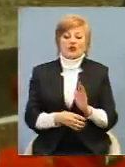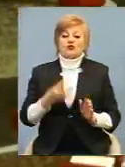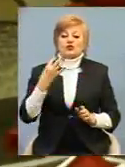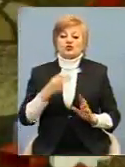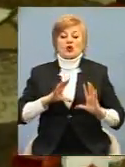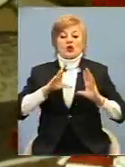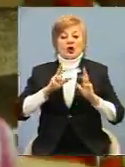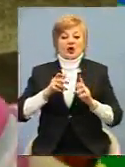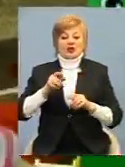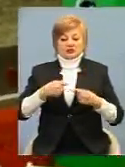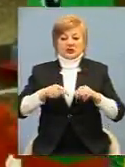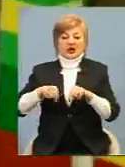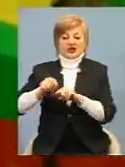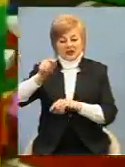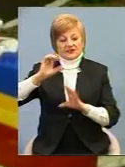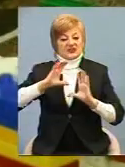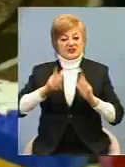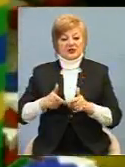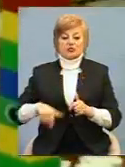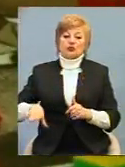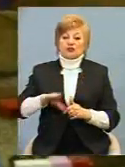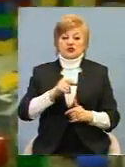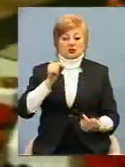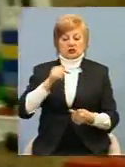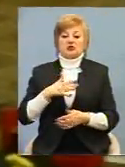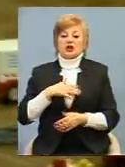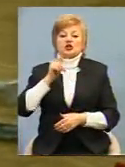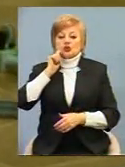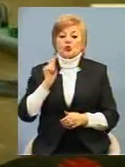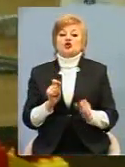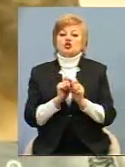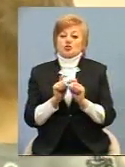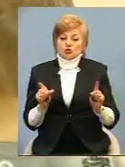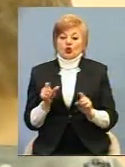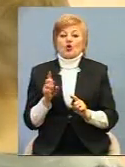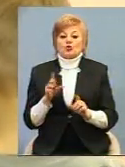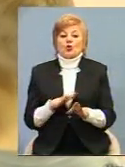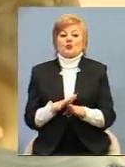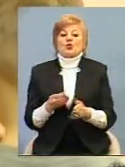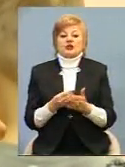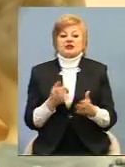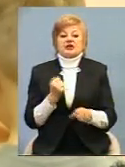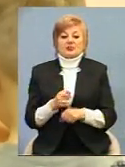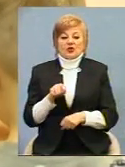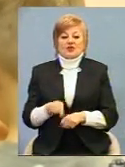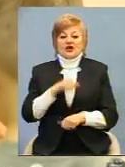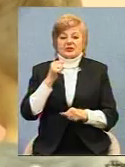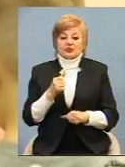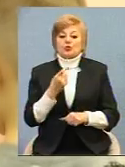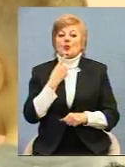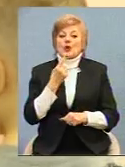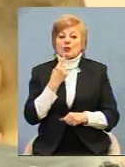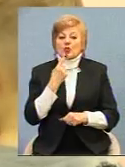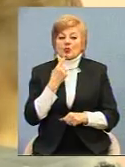країнах світу. З 2008 року адаптована і для українських навчальних закладів. Втім, повноцінно запрацювала тільки цьогоріч. Експеримент